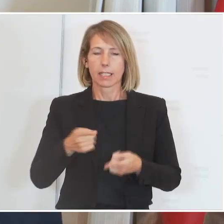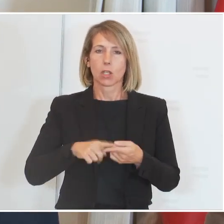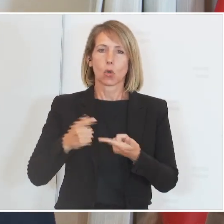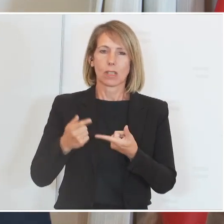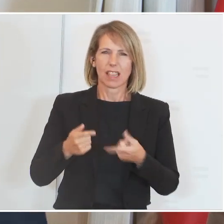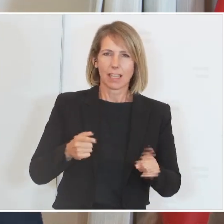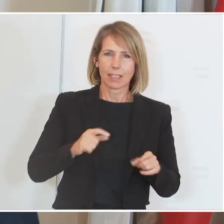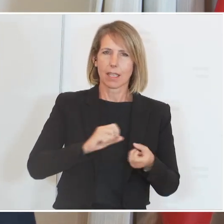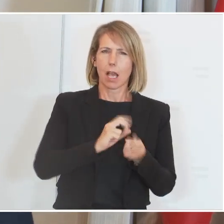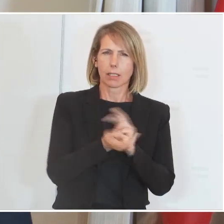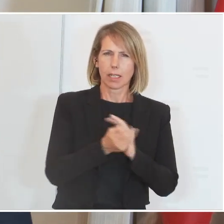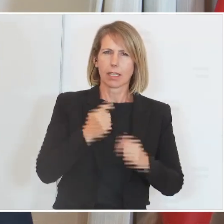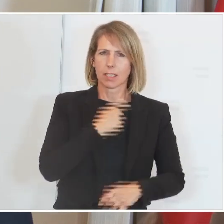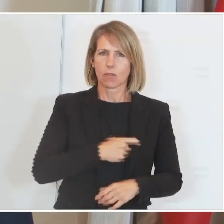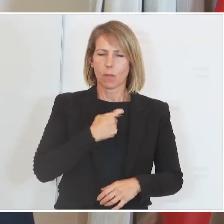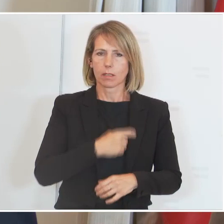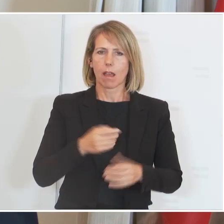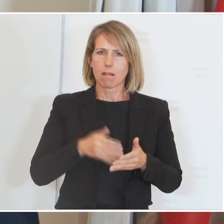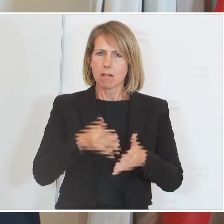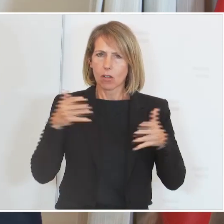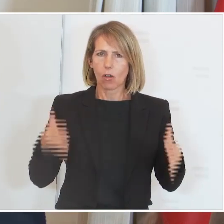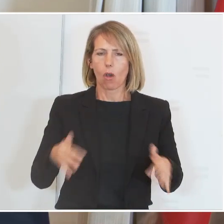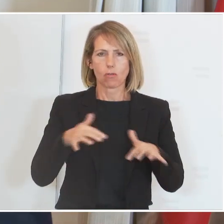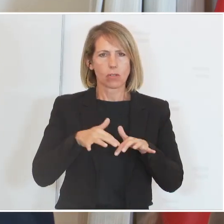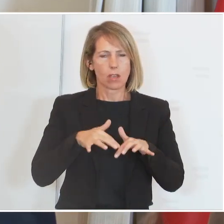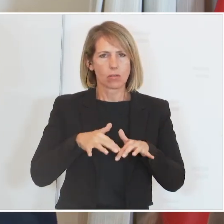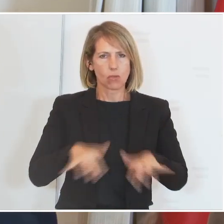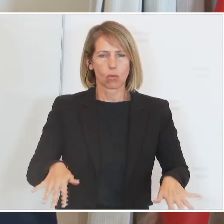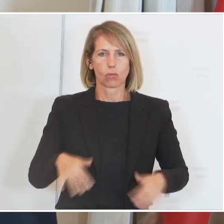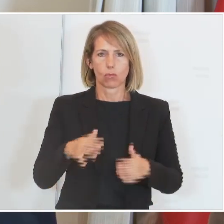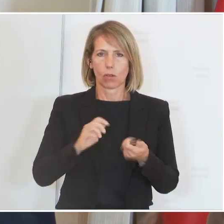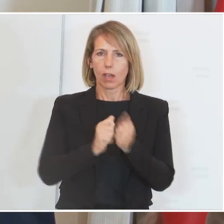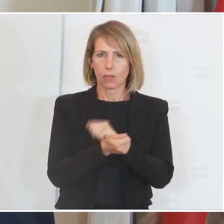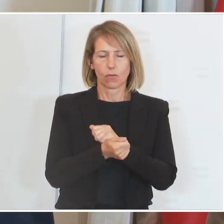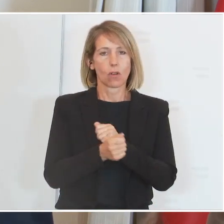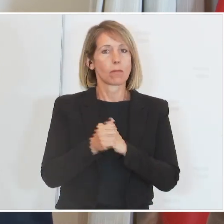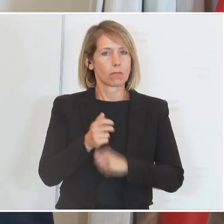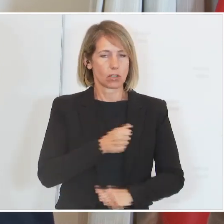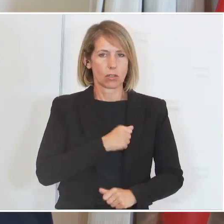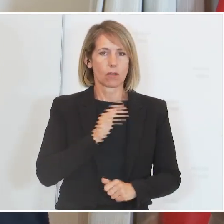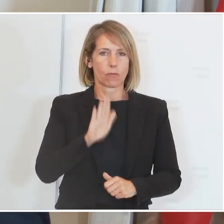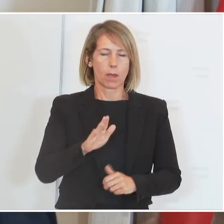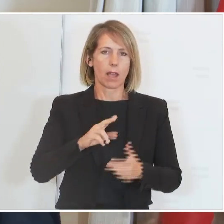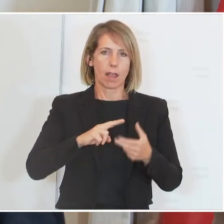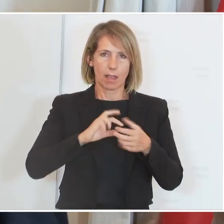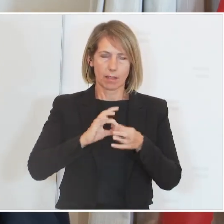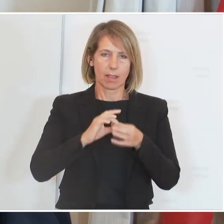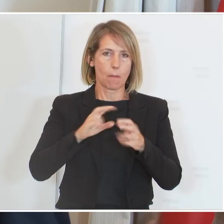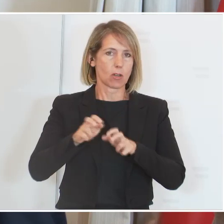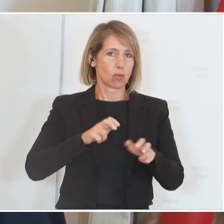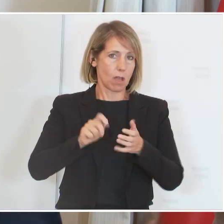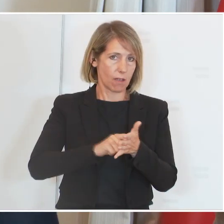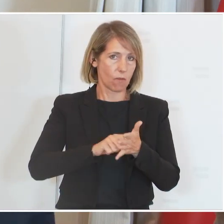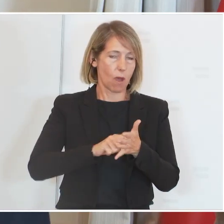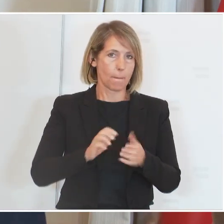Partei hier einer der größten Strukturreformen in der Geschichte im Steuersystem vorgenommen hat. Ziel ist es und bleibt